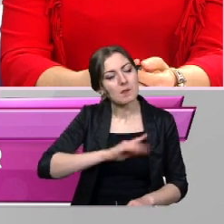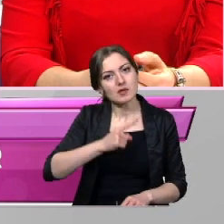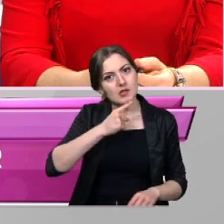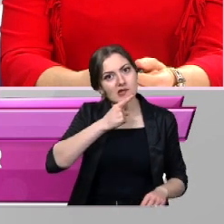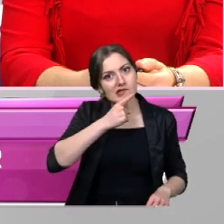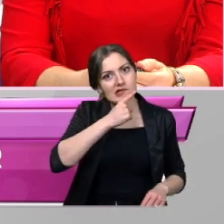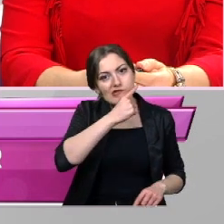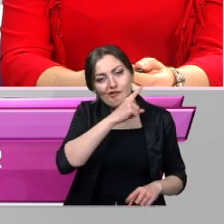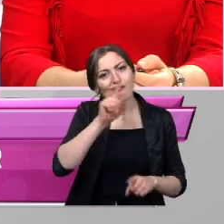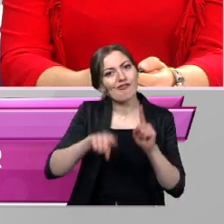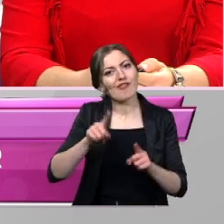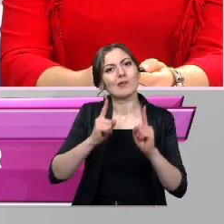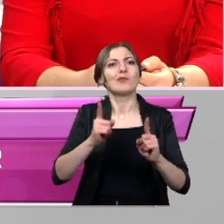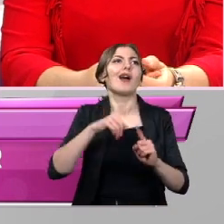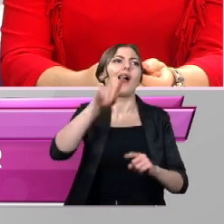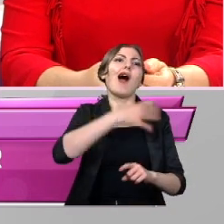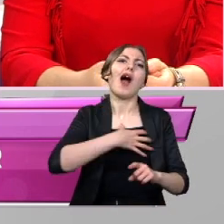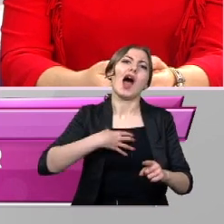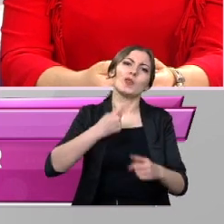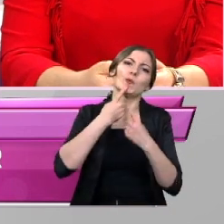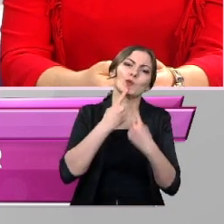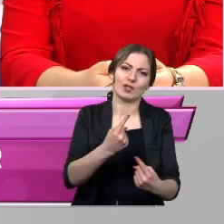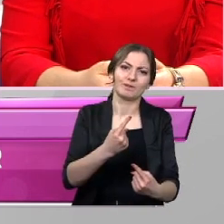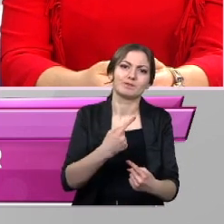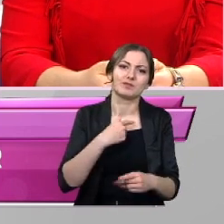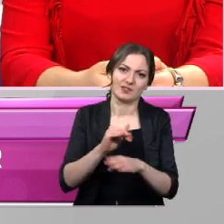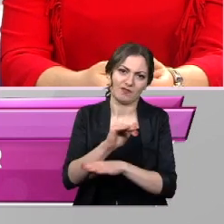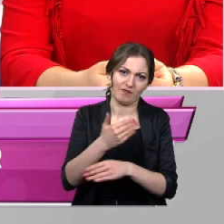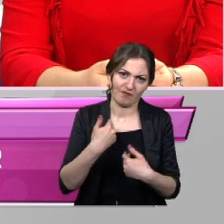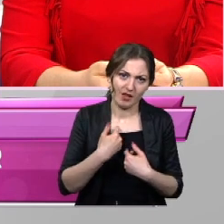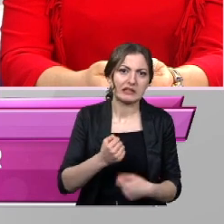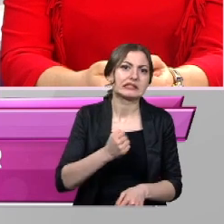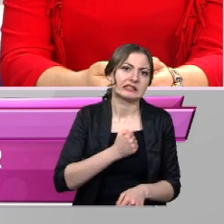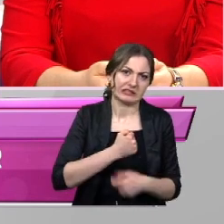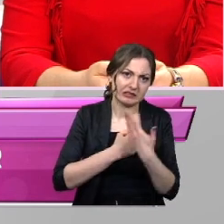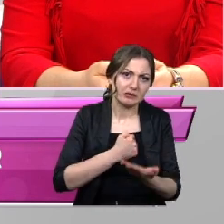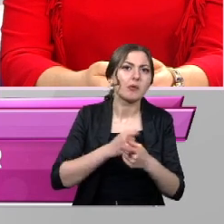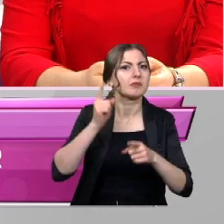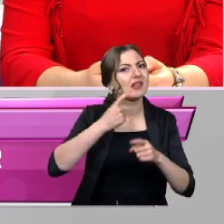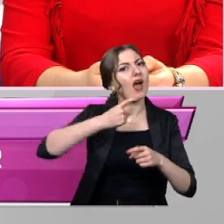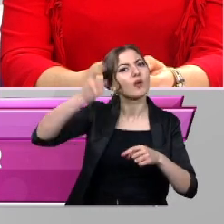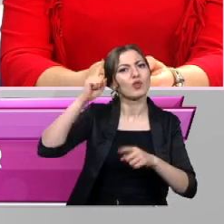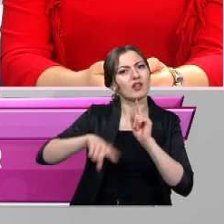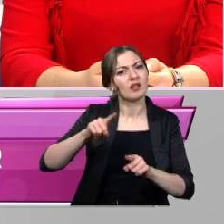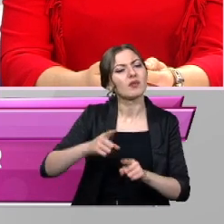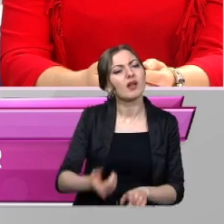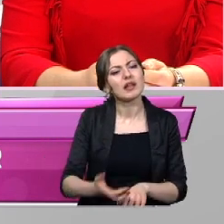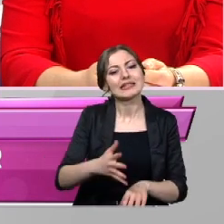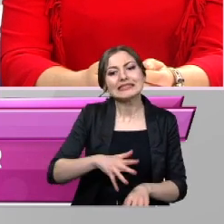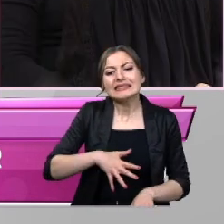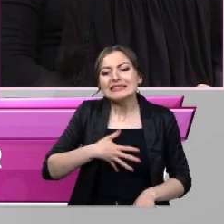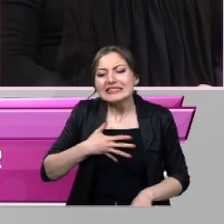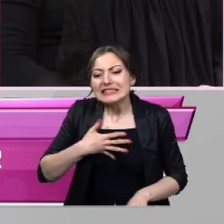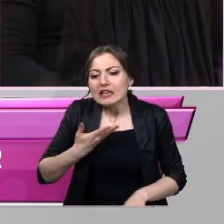çok zorlandığı zamanlar oluyor Bunu tüm anneler adına söylüyorum ki benim de Yaşadığımız sıkıntılar vardı zamanında ister